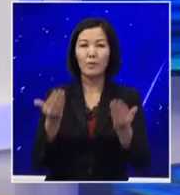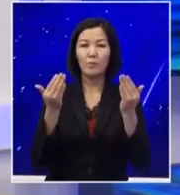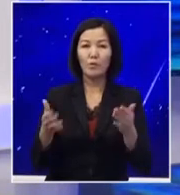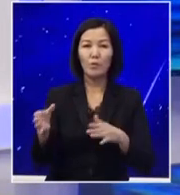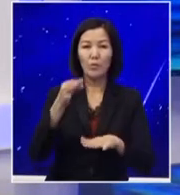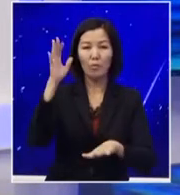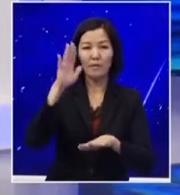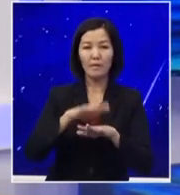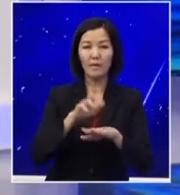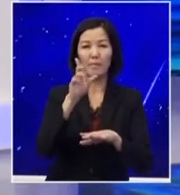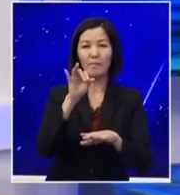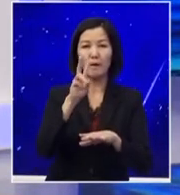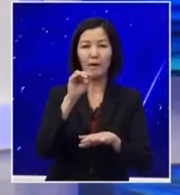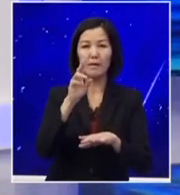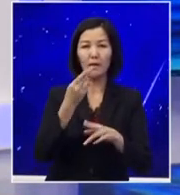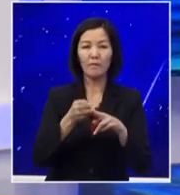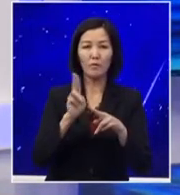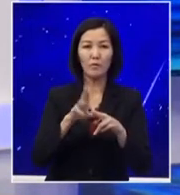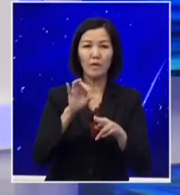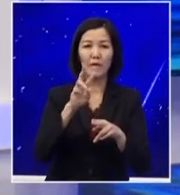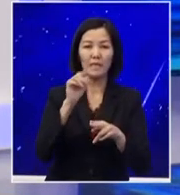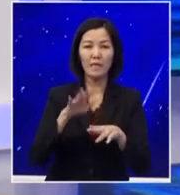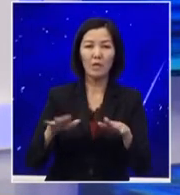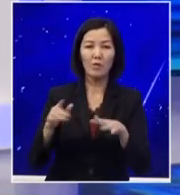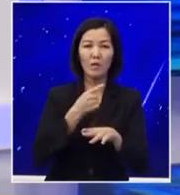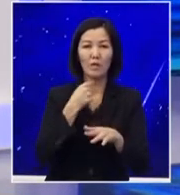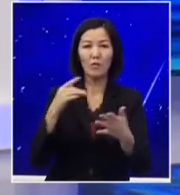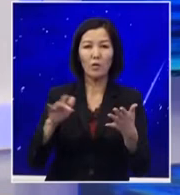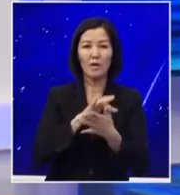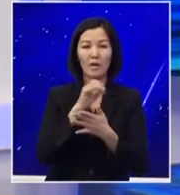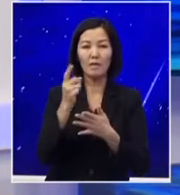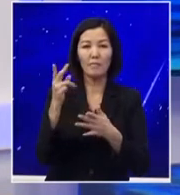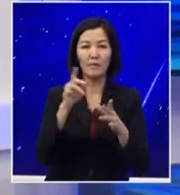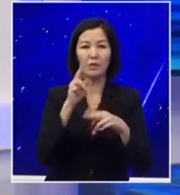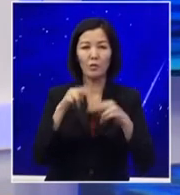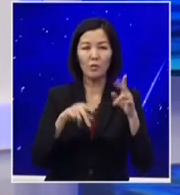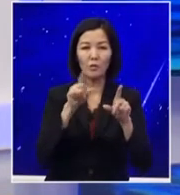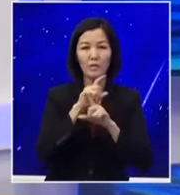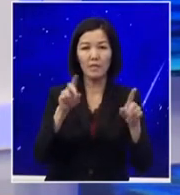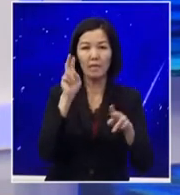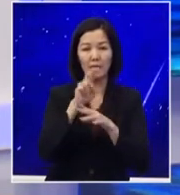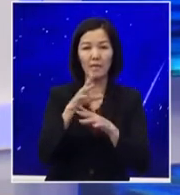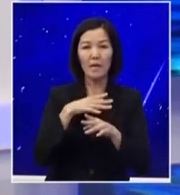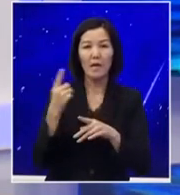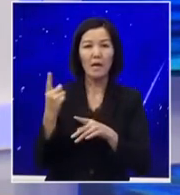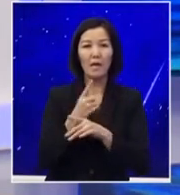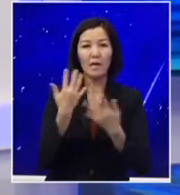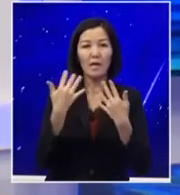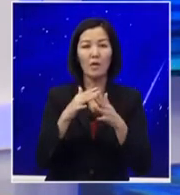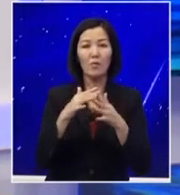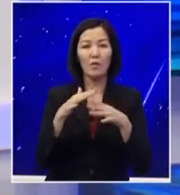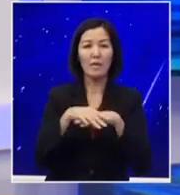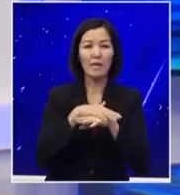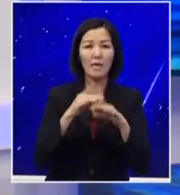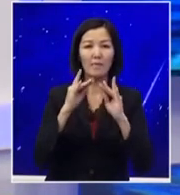Бүгін облыс әкімі Амандық Баталов сондай-ақ Ескелді ауданы мен Талдықорған қаласындағы бірнеше құрылыс нысандарын аралады. Алғашқысында